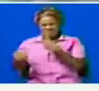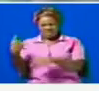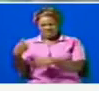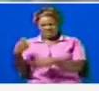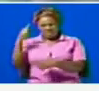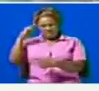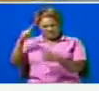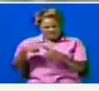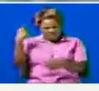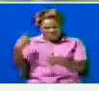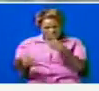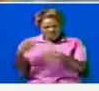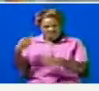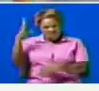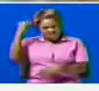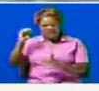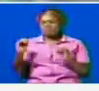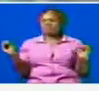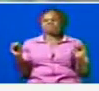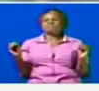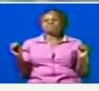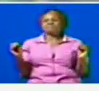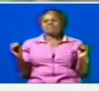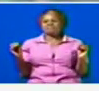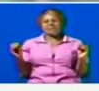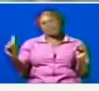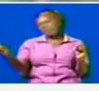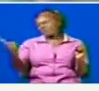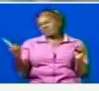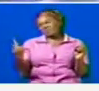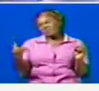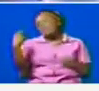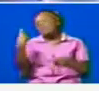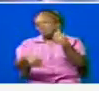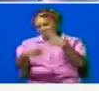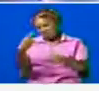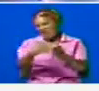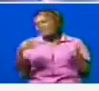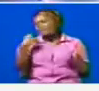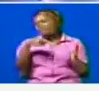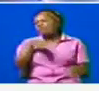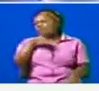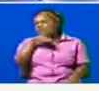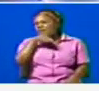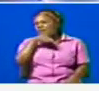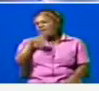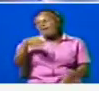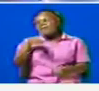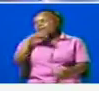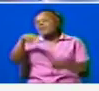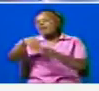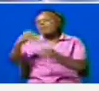wana nia ya kusema ameshinda Abdul Badida. Ali ambaye wanafikiria amemshinda ni Raila Odinga. Lakini Raila Odinga